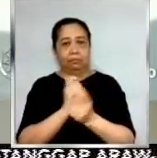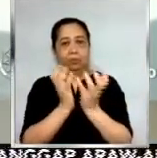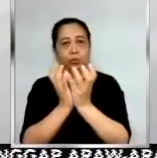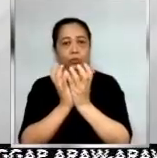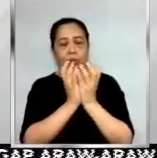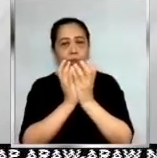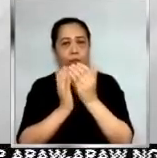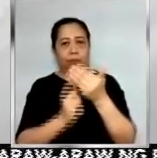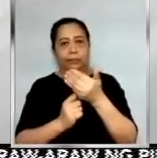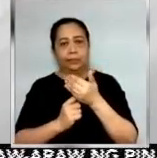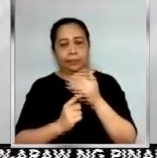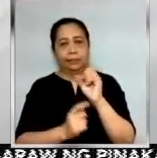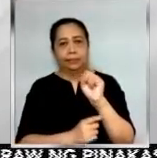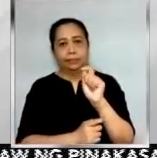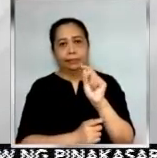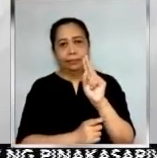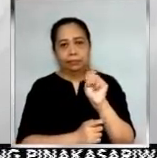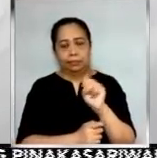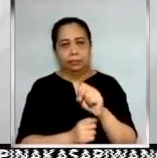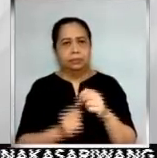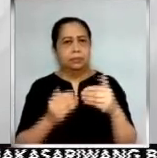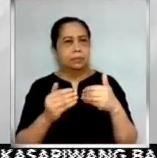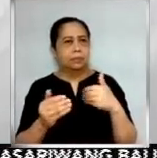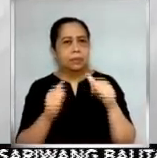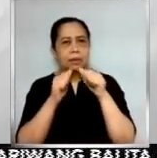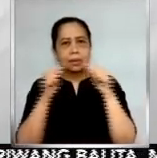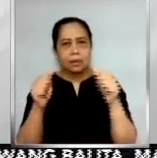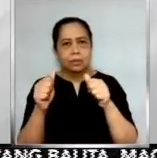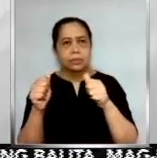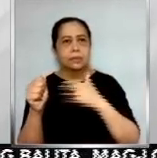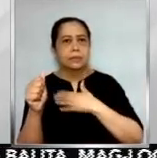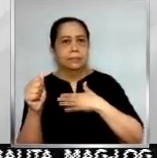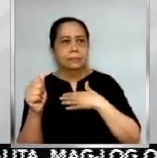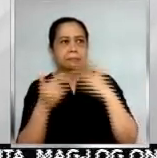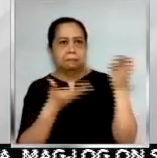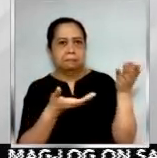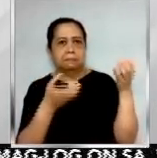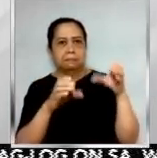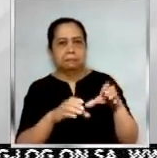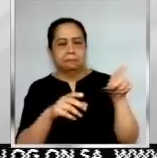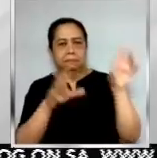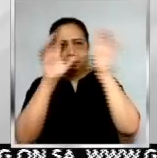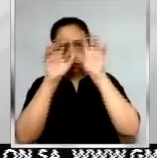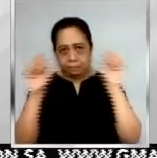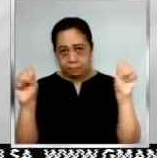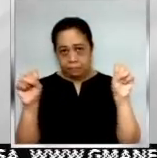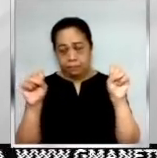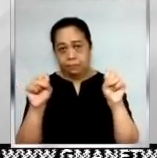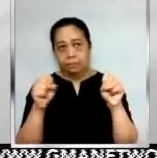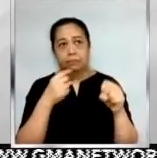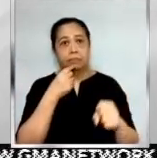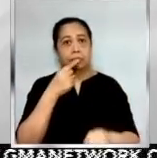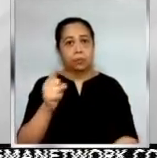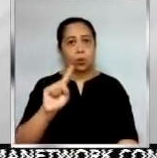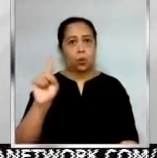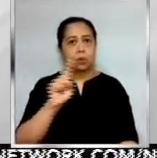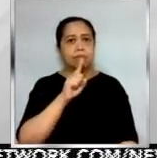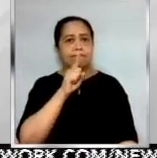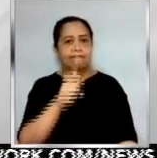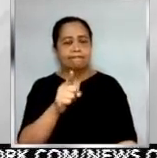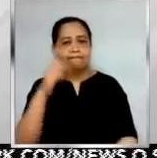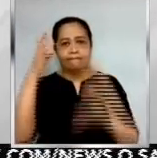status. Bago sana tayo mag-anunsyo, bigyan muna natin ng pagkakataon ng presidente magsabi kung ano talaga ang desisyon niya,